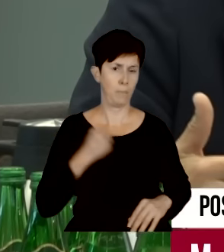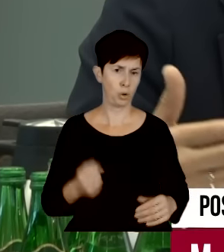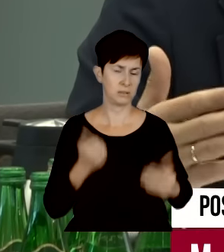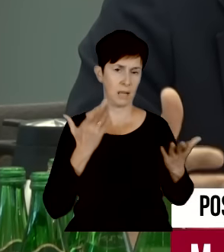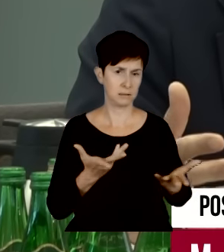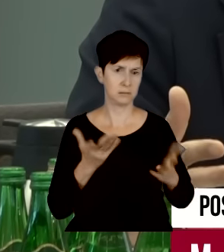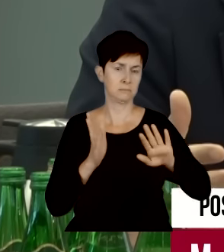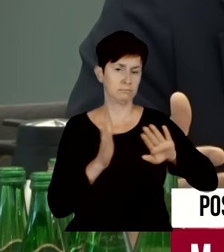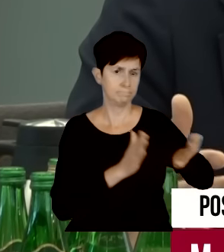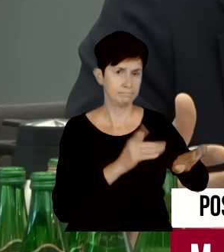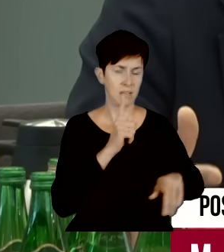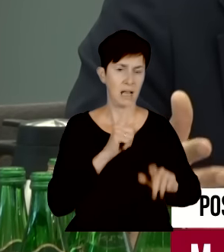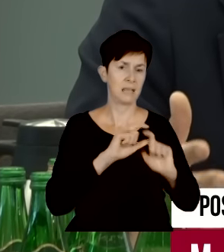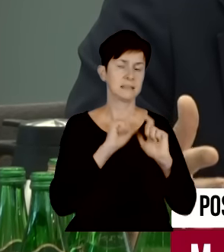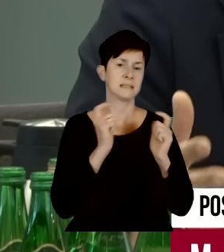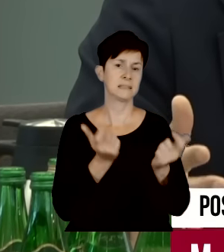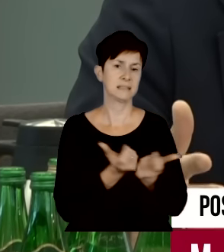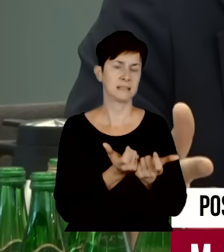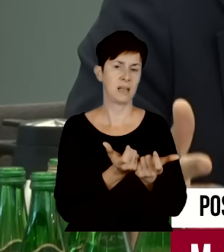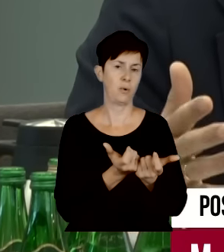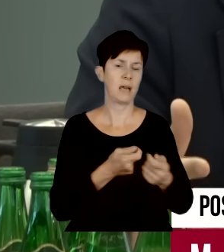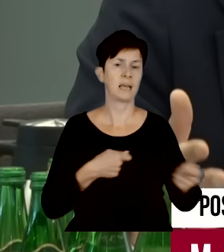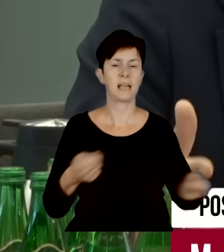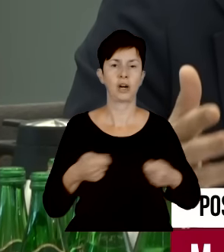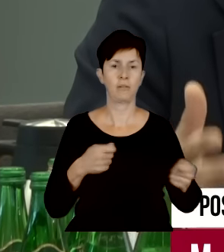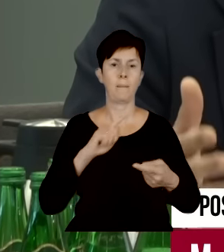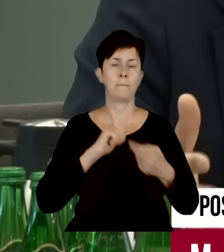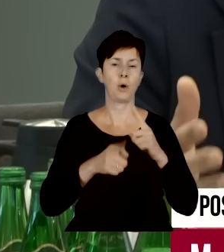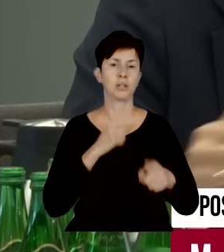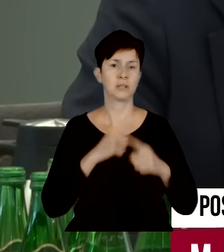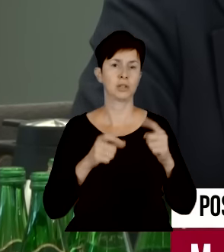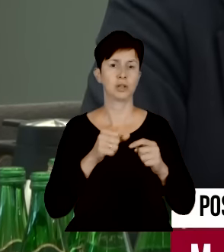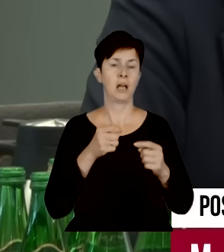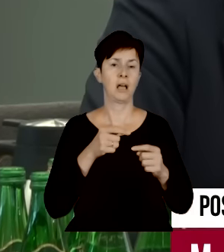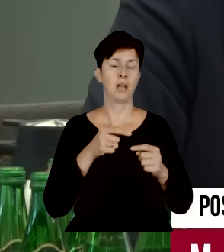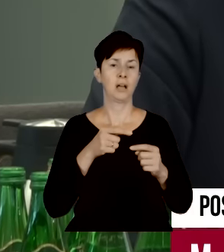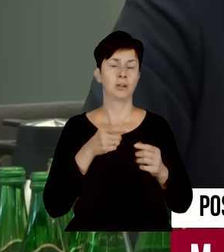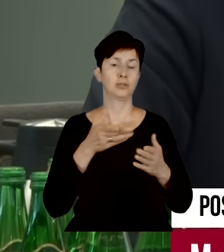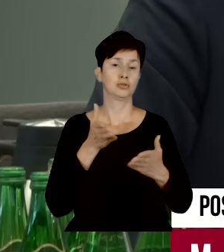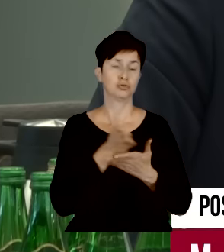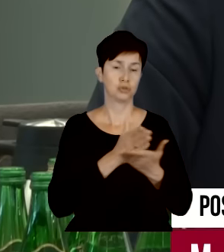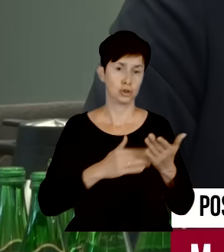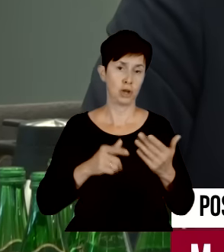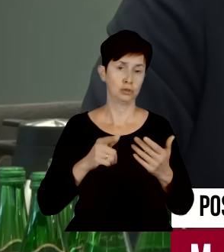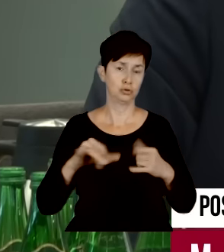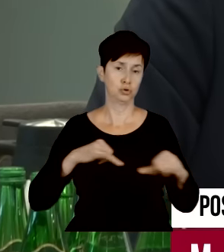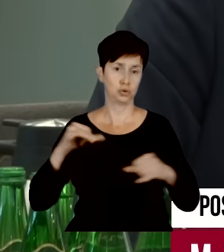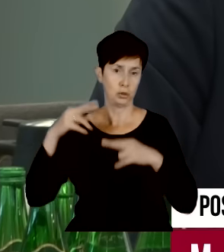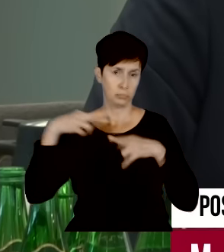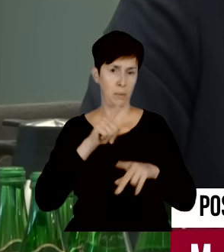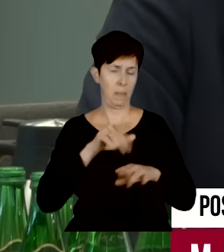natomiast całe kierownictwo polityczne którego częścią była znaczna część rządu pełną świadomość